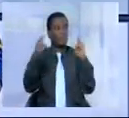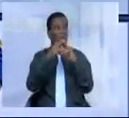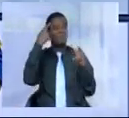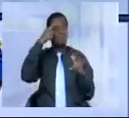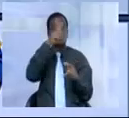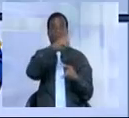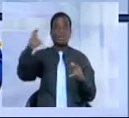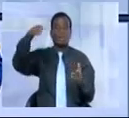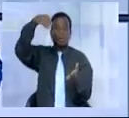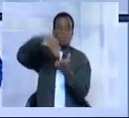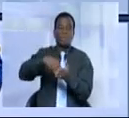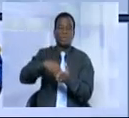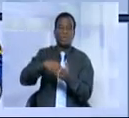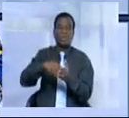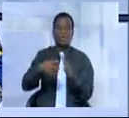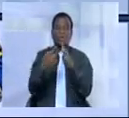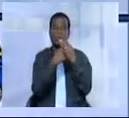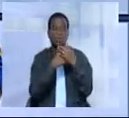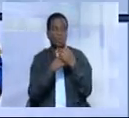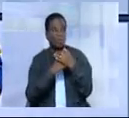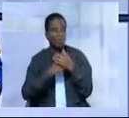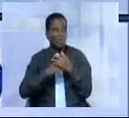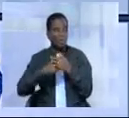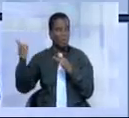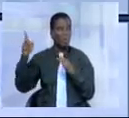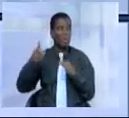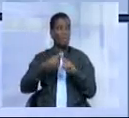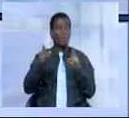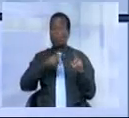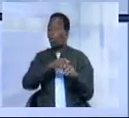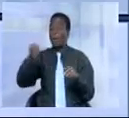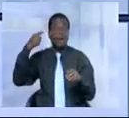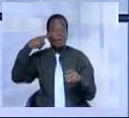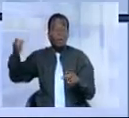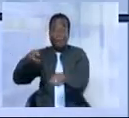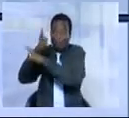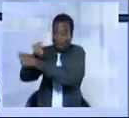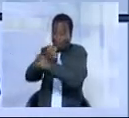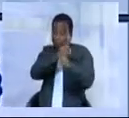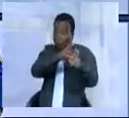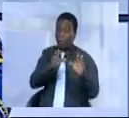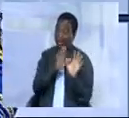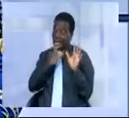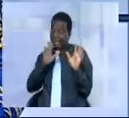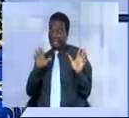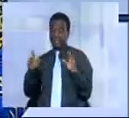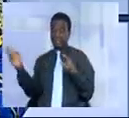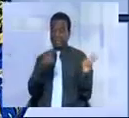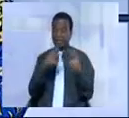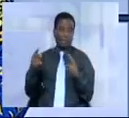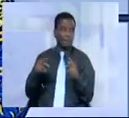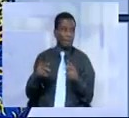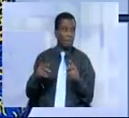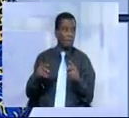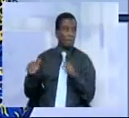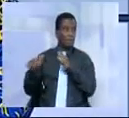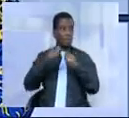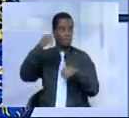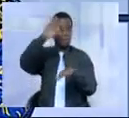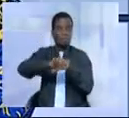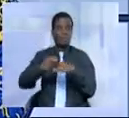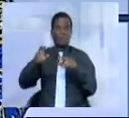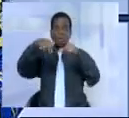100 000 réfugiés chrétiens. Mais dans le même temps, des tirs ont été entendus, faisant craindre à nouveau des violences. L'actualité sur